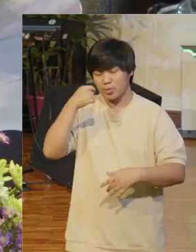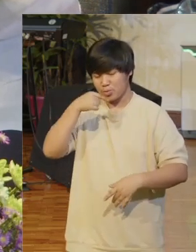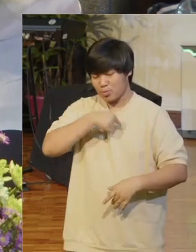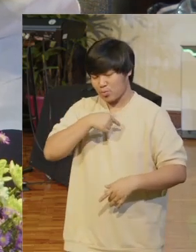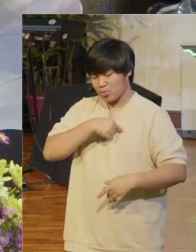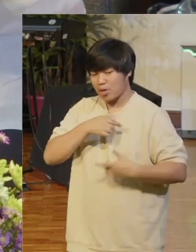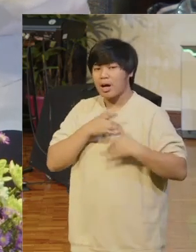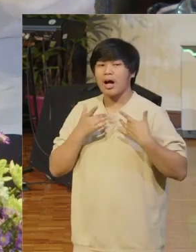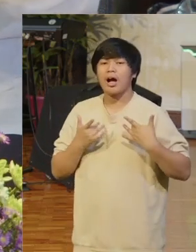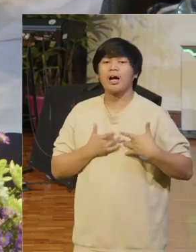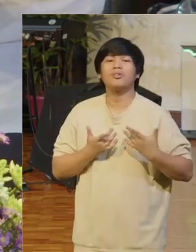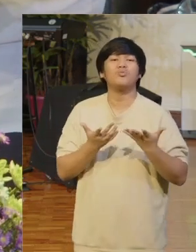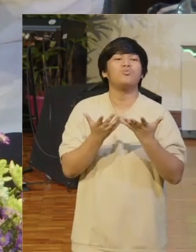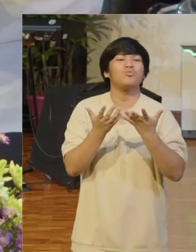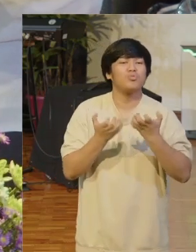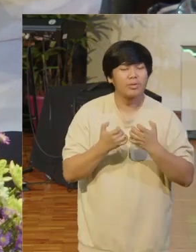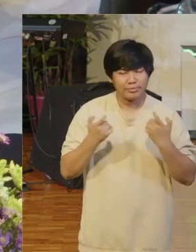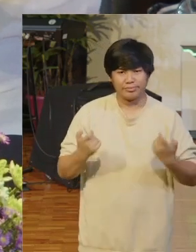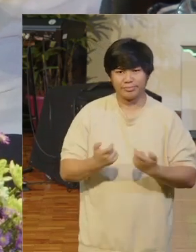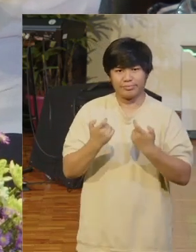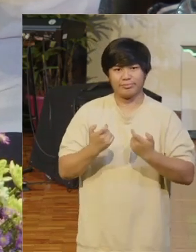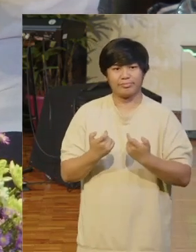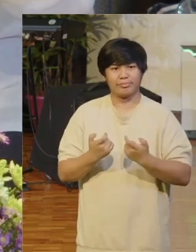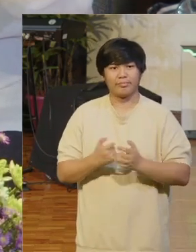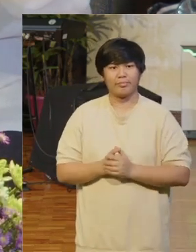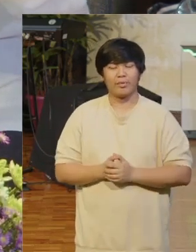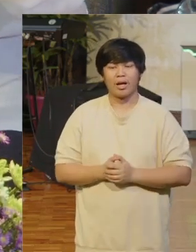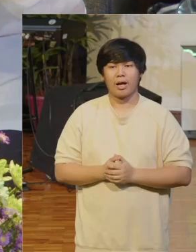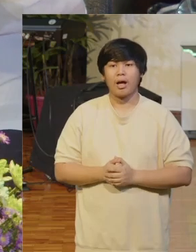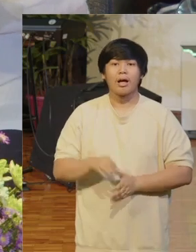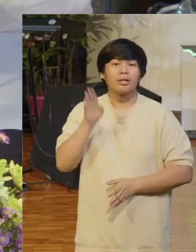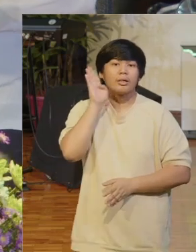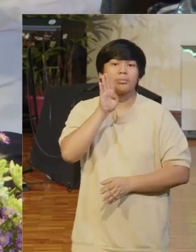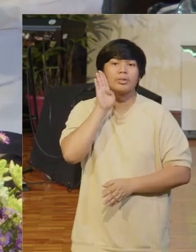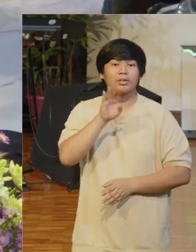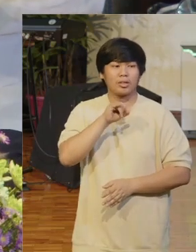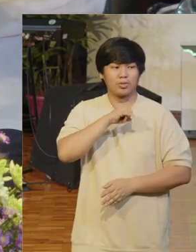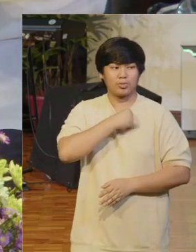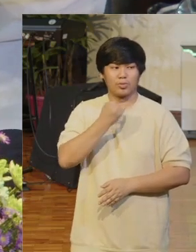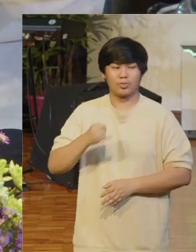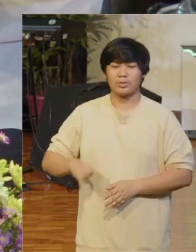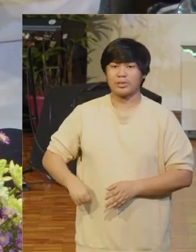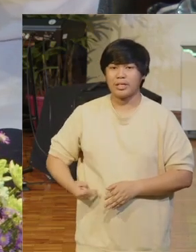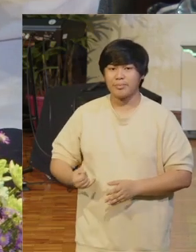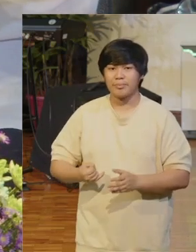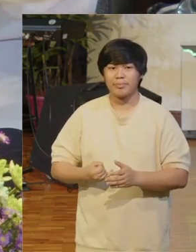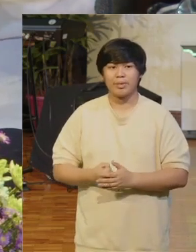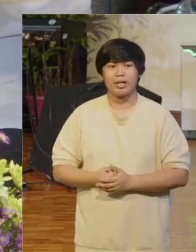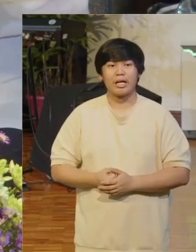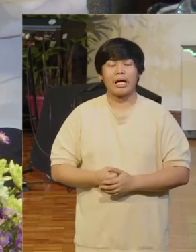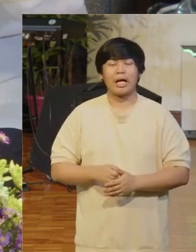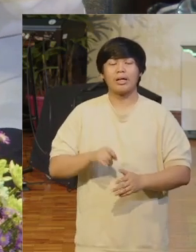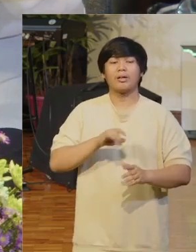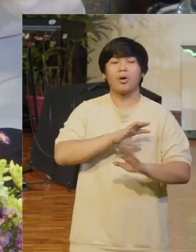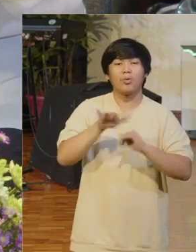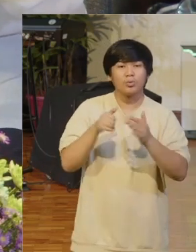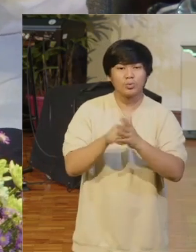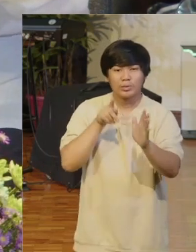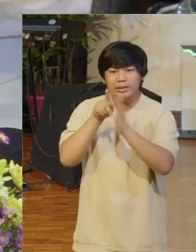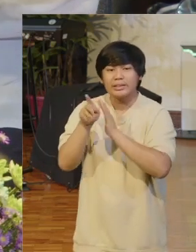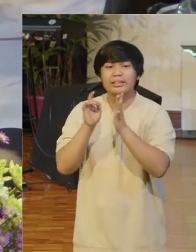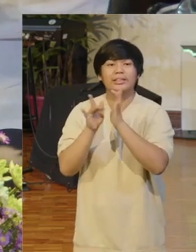ay magkasala. Yung mga kapatid ni Joseph, they meant it for evil. Yung mga pumatay kay Kristo, they meant to kill